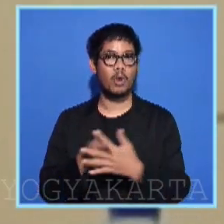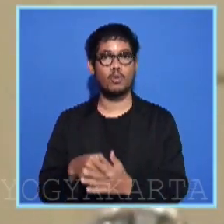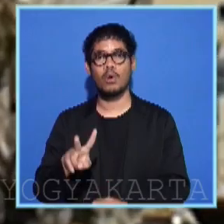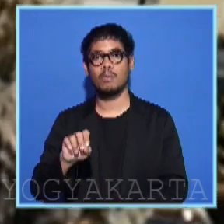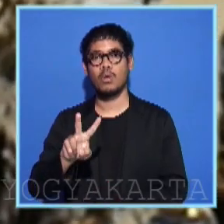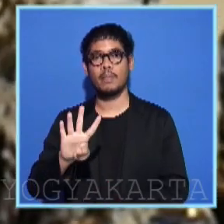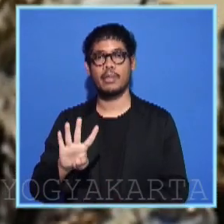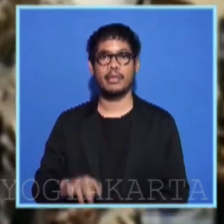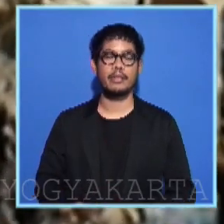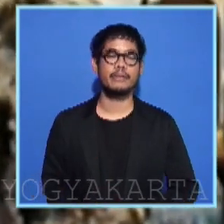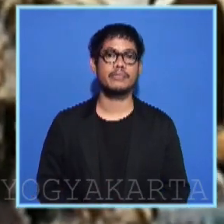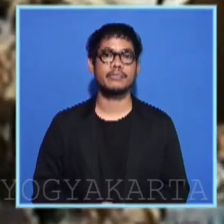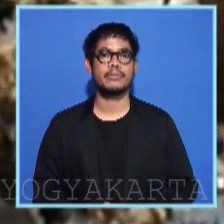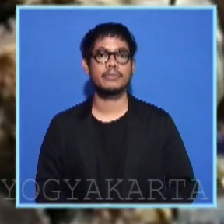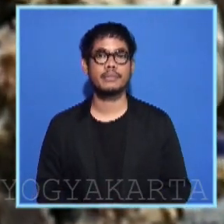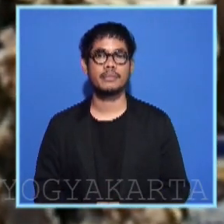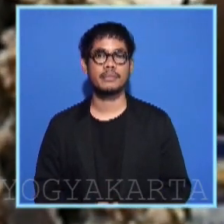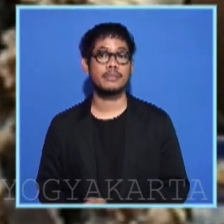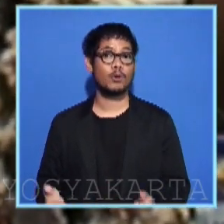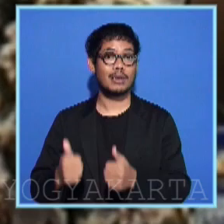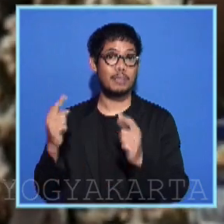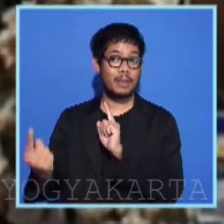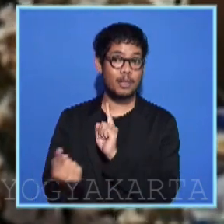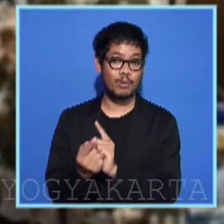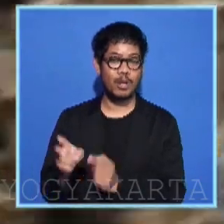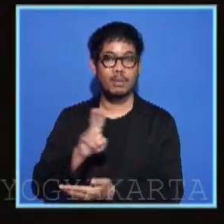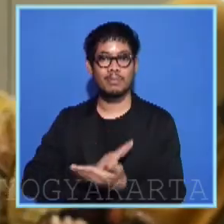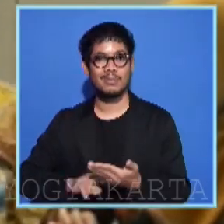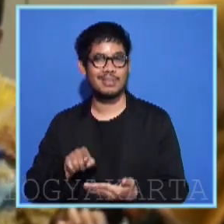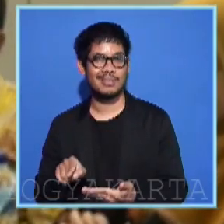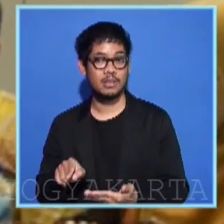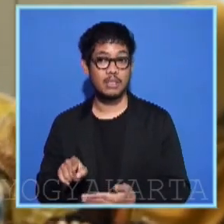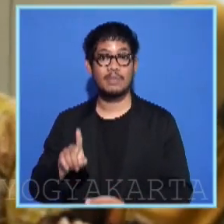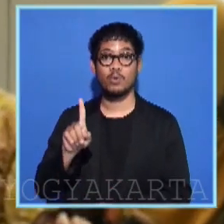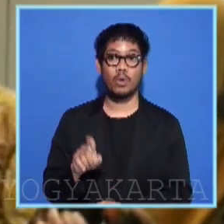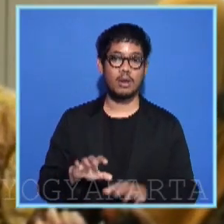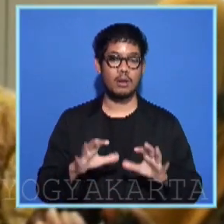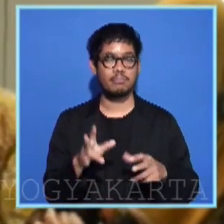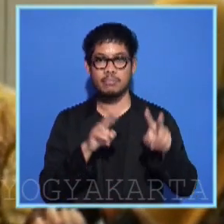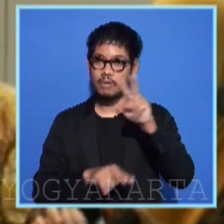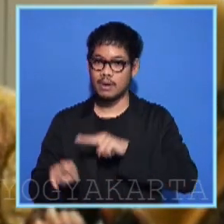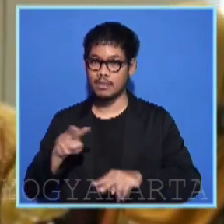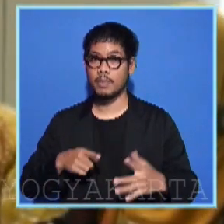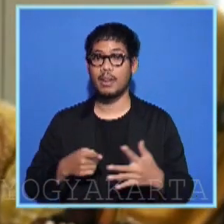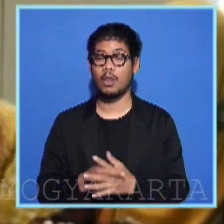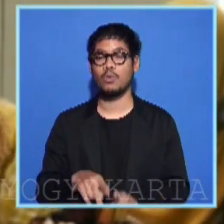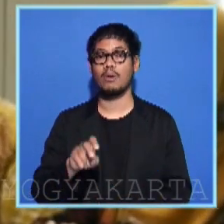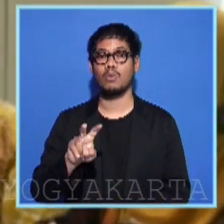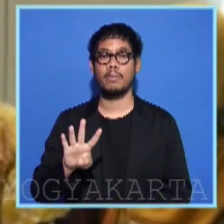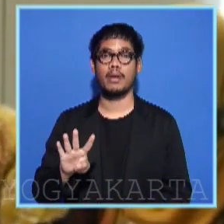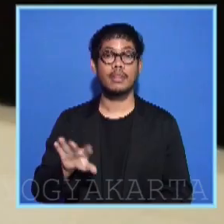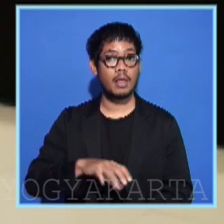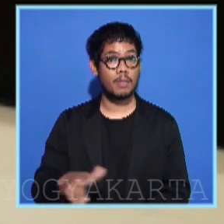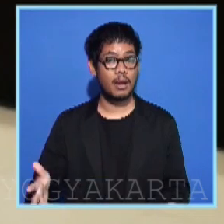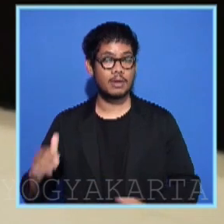berharap dari pertemuan bersama perguruan tinggi dapat memetakan kebutuhan dalam konteks pengawasan pemilu 2024